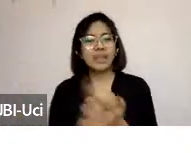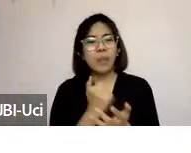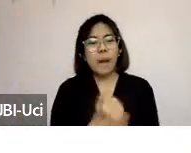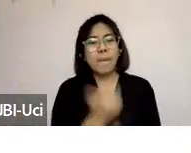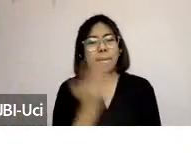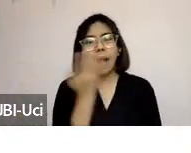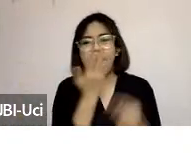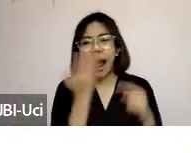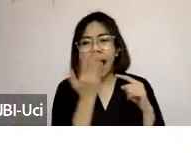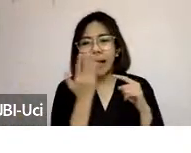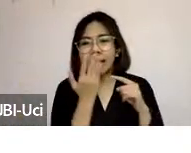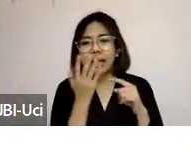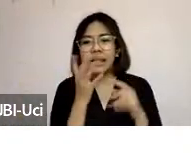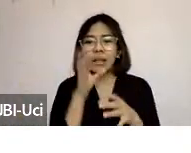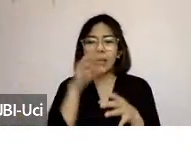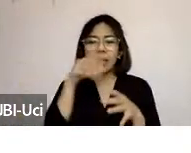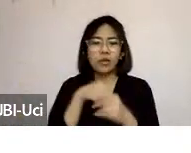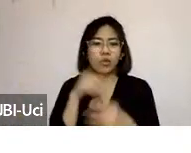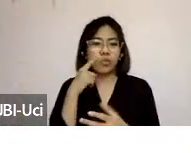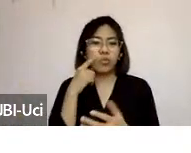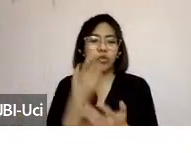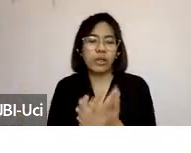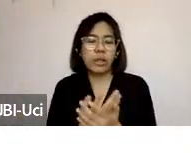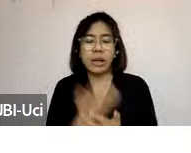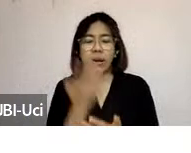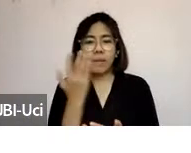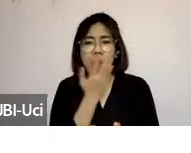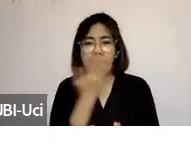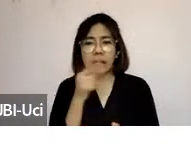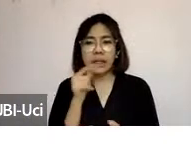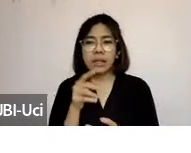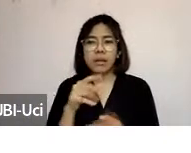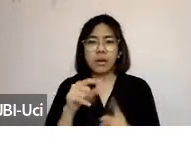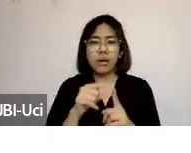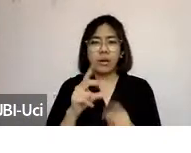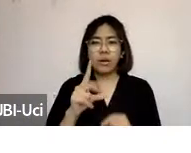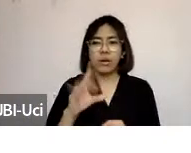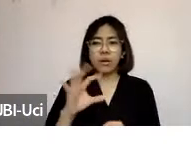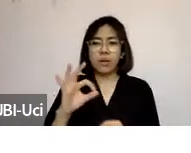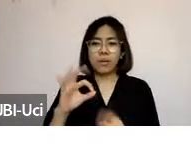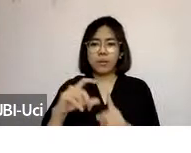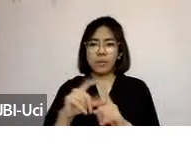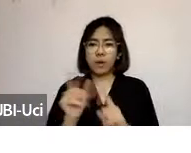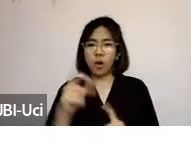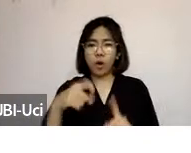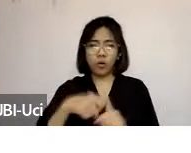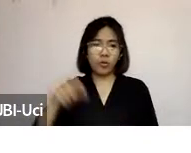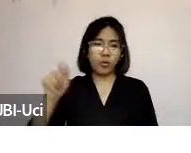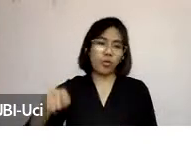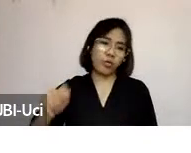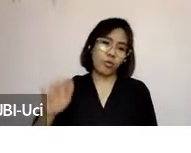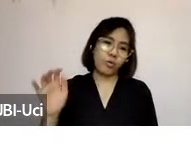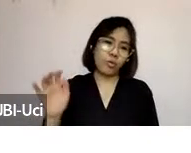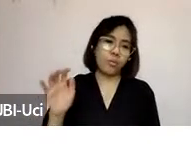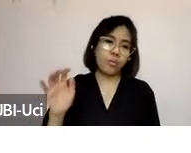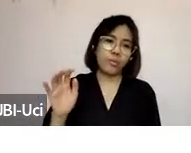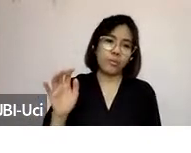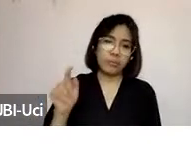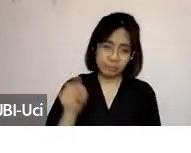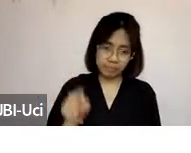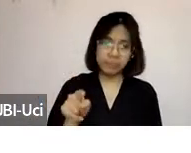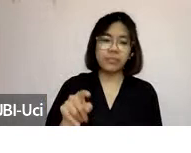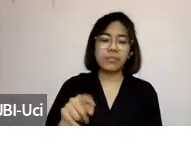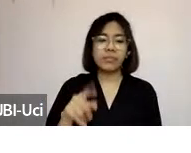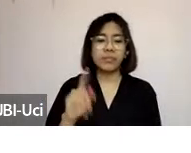bukti ya bukan bahasa sebagai produk hukum sebagai topik webinar kita kali ini memang kita betul